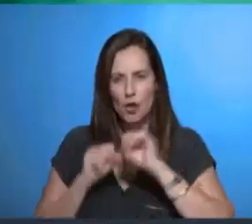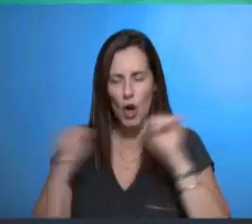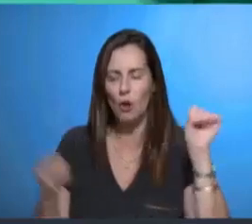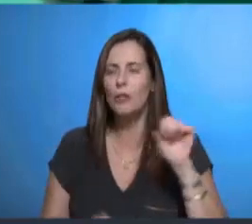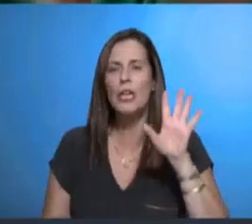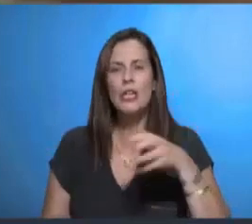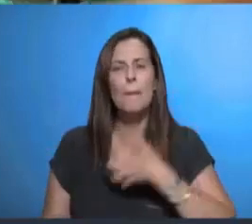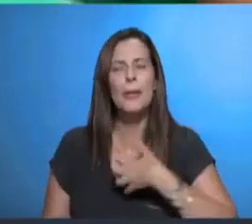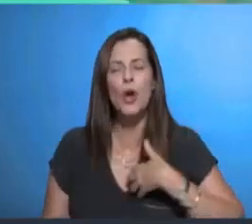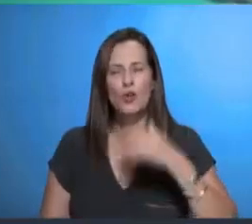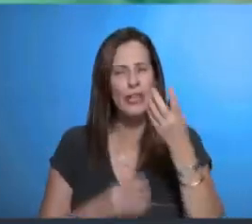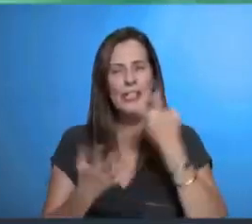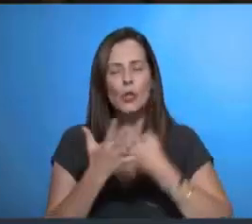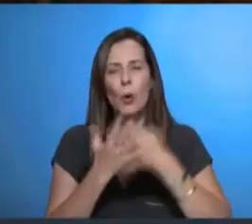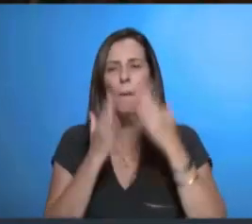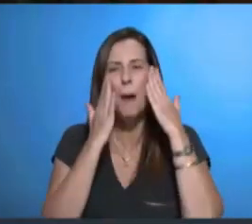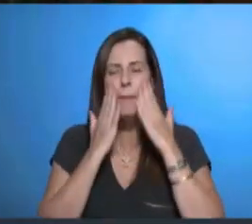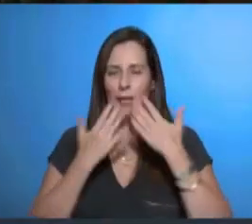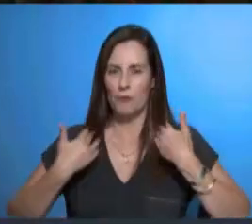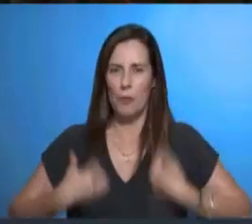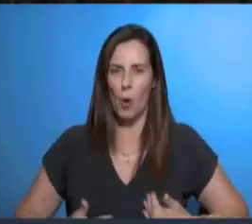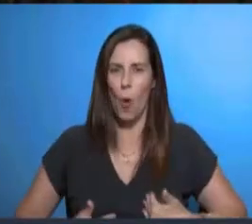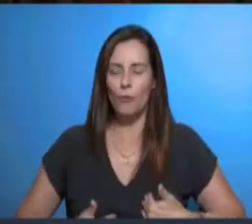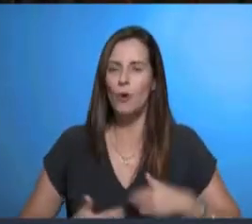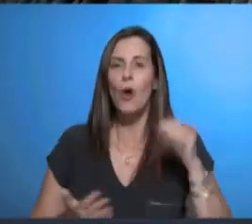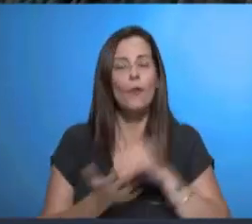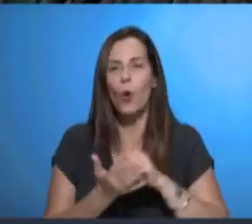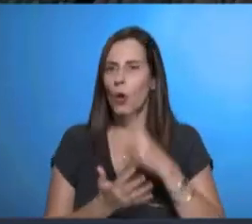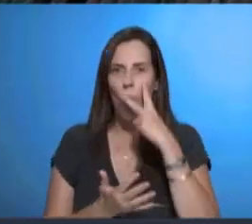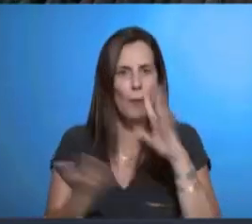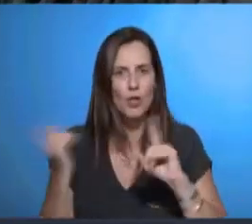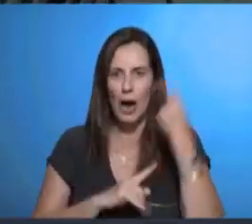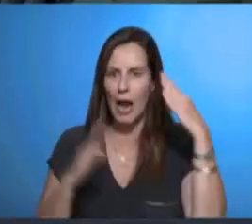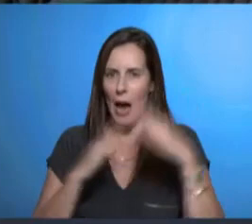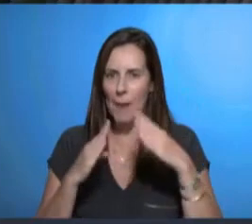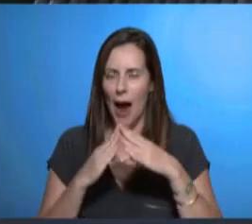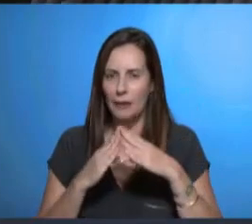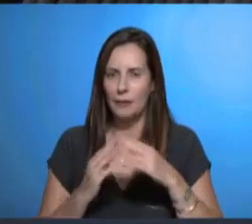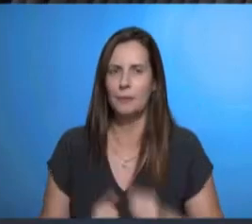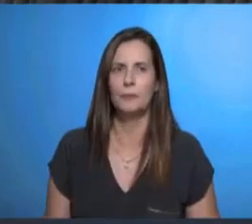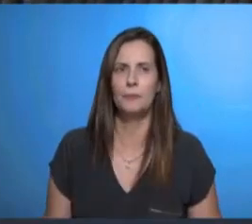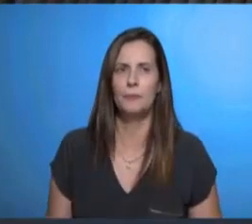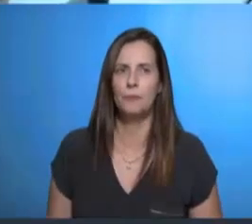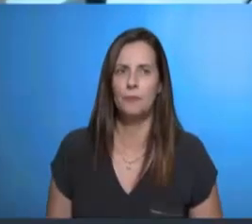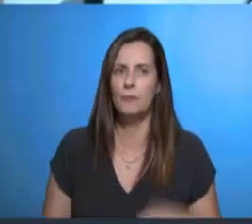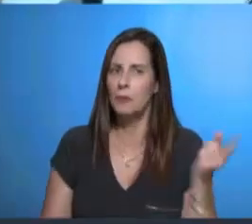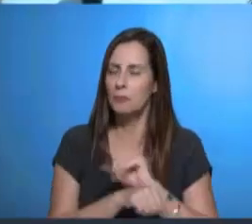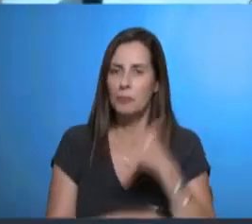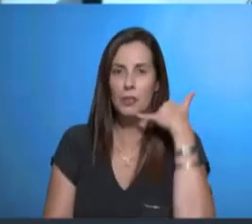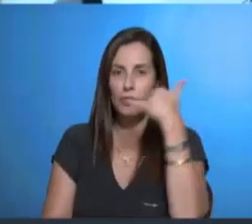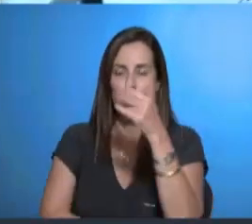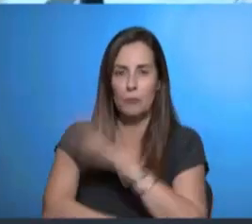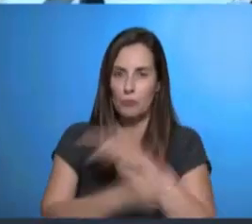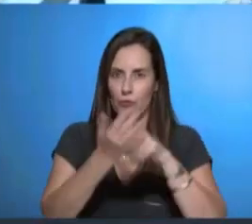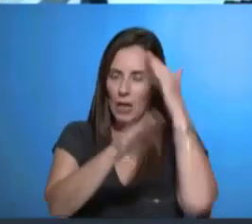סובלים מפגיעות רסיסים בפניהם ובגופם, וטרם ראו את ההריסות האלה שהיו ביתם. מיד התקשרתי למשטרה